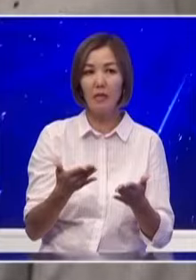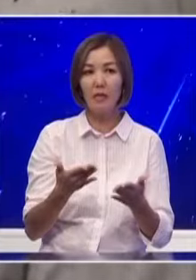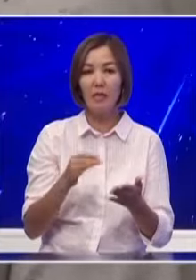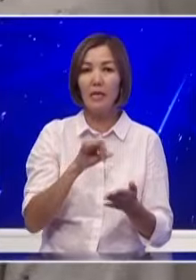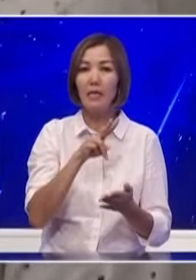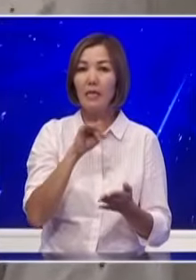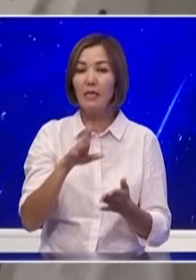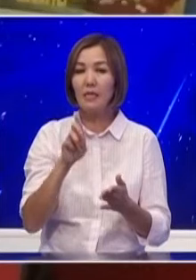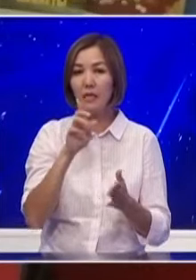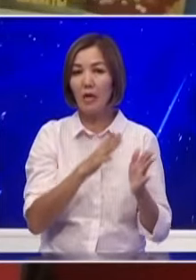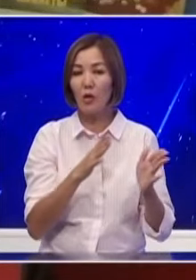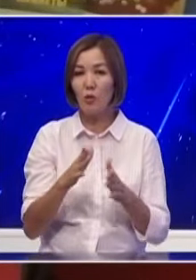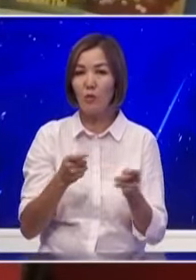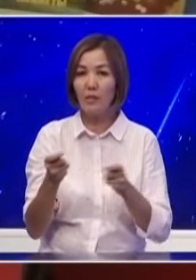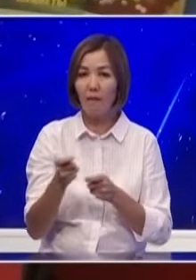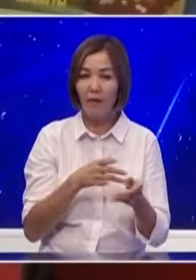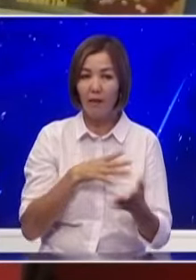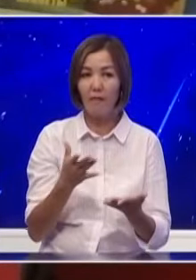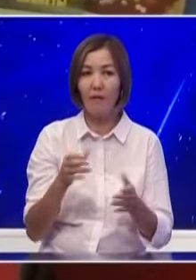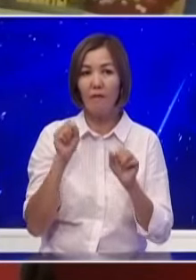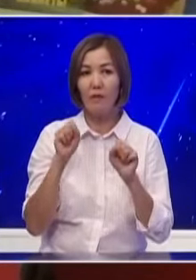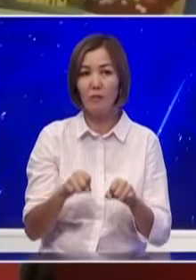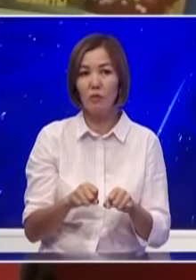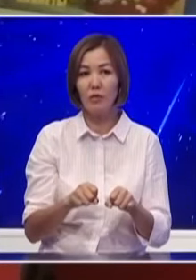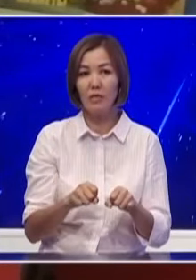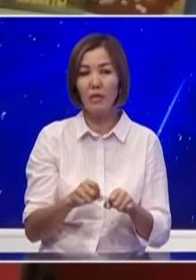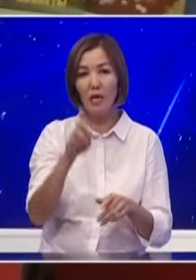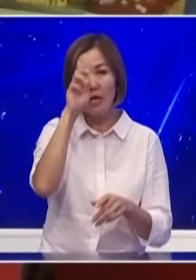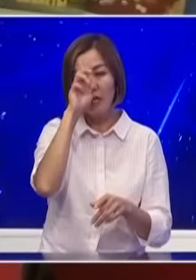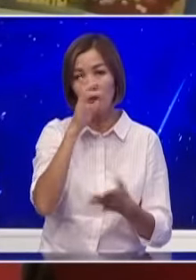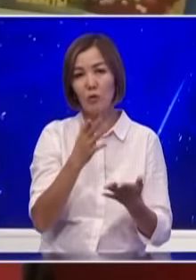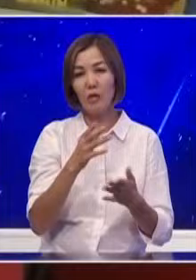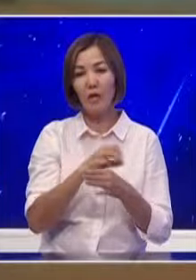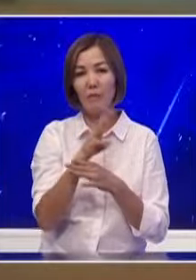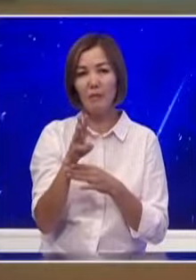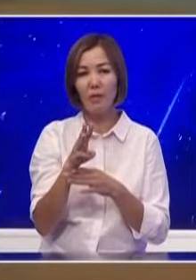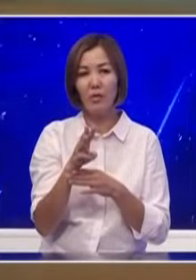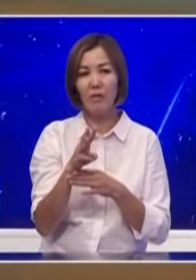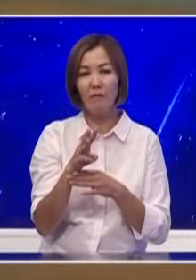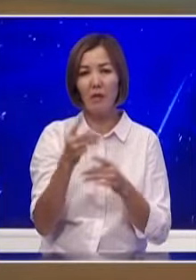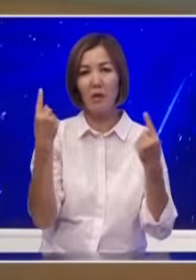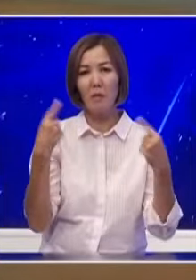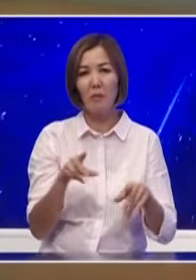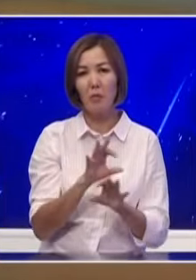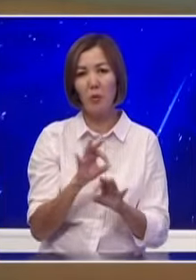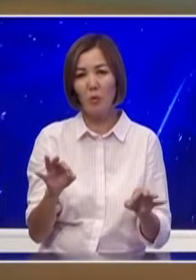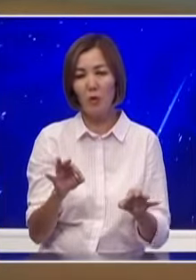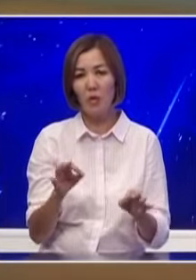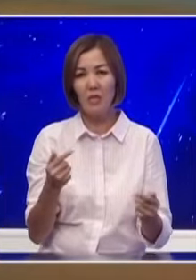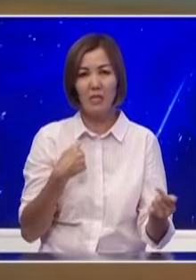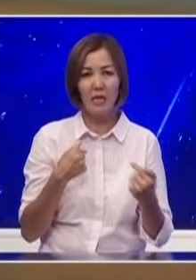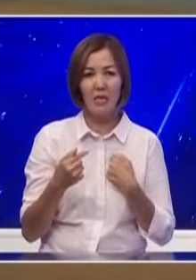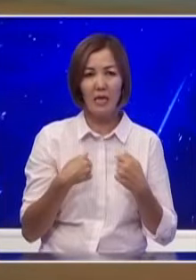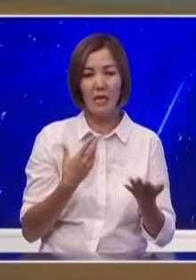Илийской районной библиотекой. Несмотря на сложности тех времен, когда государственное обеспечение минимизировалось, а в экономике страны